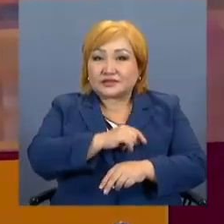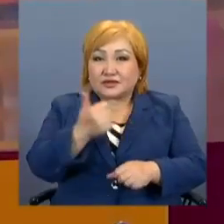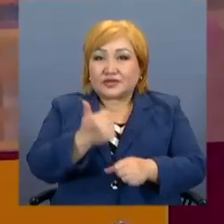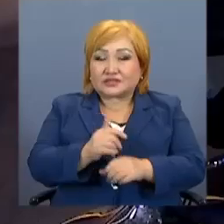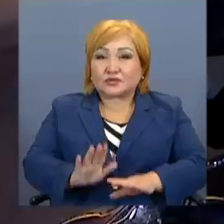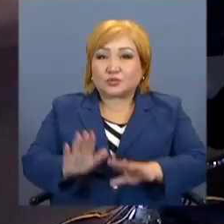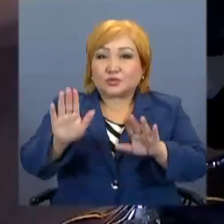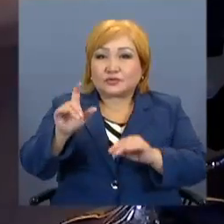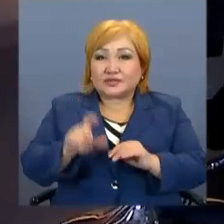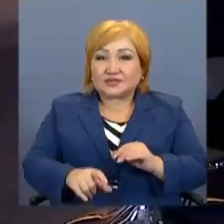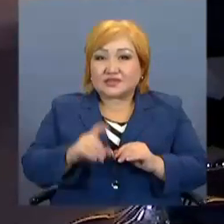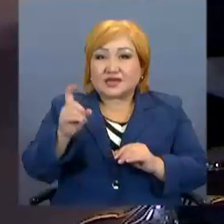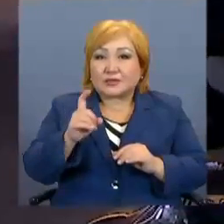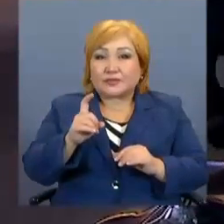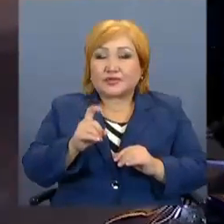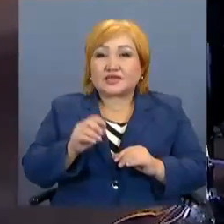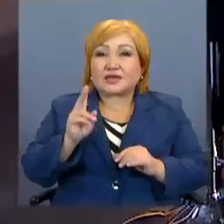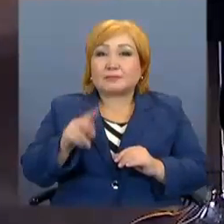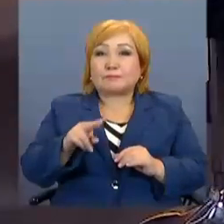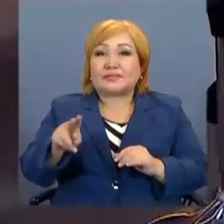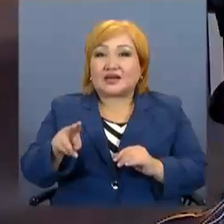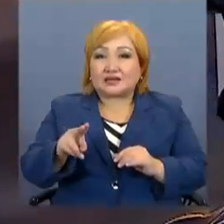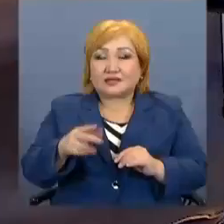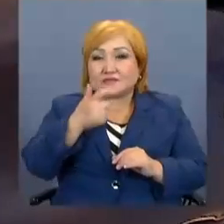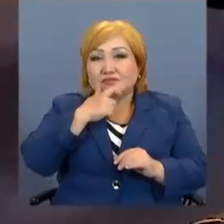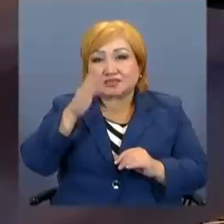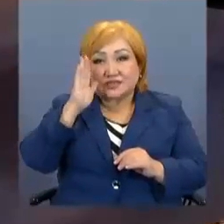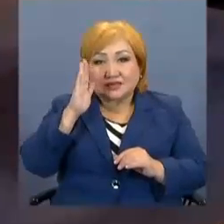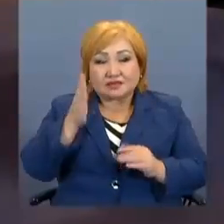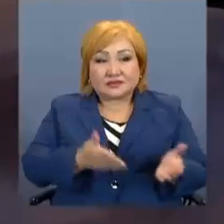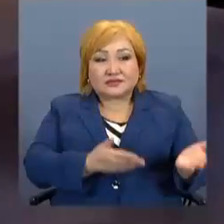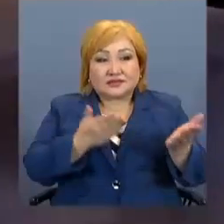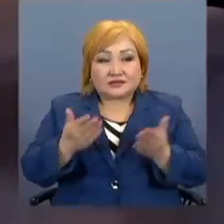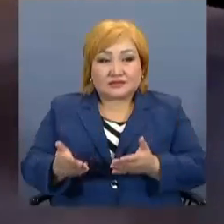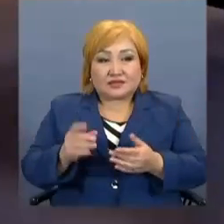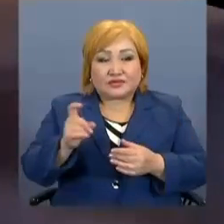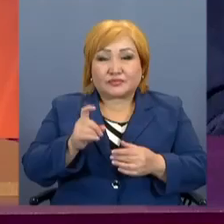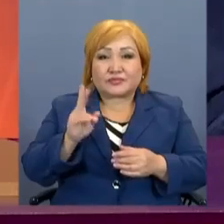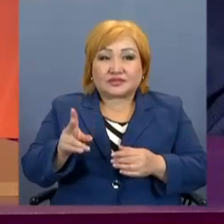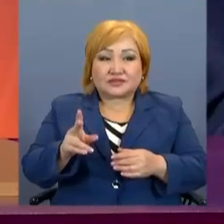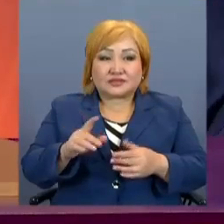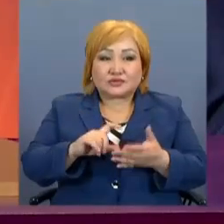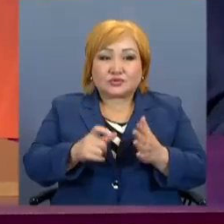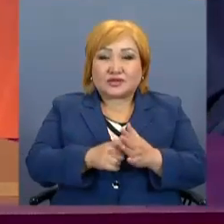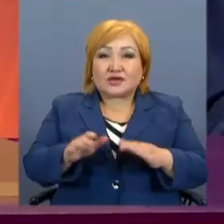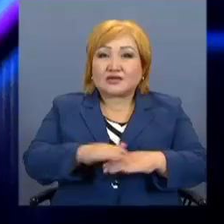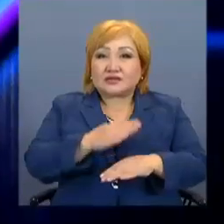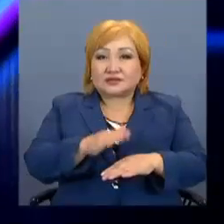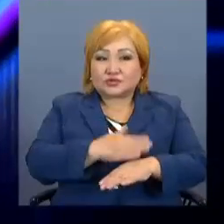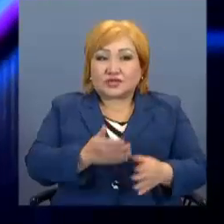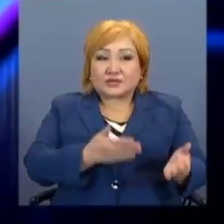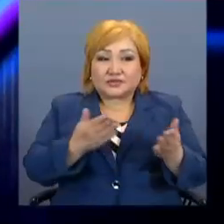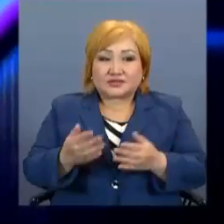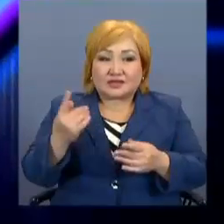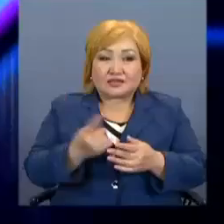Хамитбек Пітірәлиев мырзаны студияға қонаққа шақырдық. Хамитбек Тағайбекұлы, студиямызға қош келіпсіз. Саламатсыз ба?